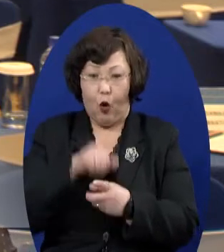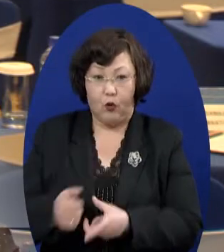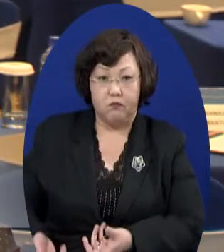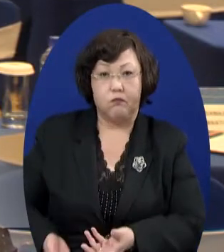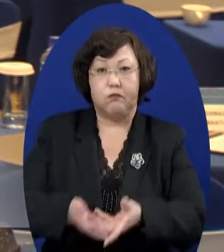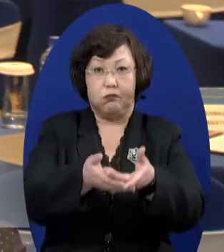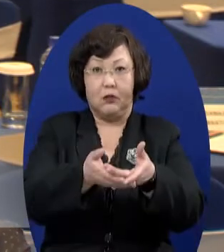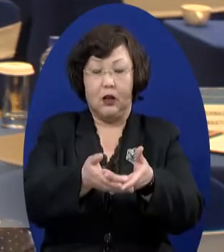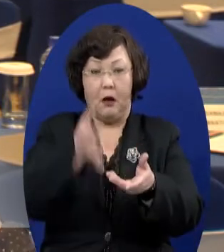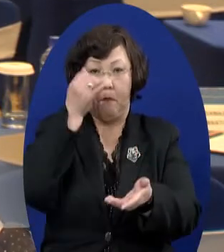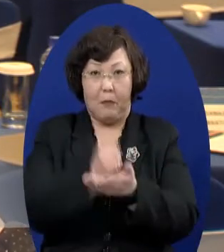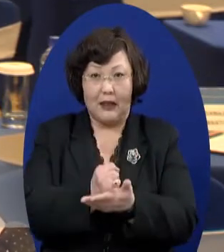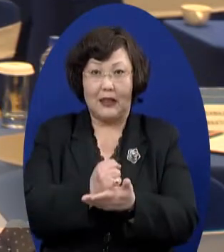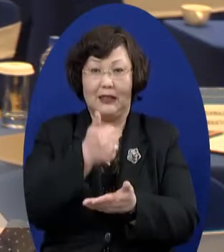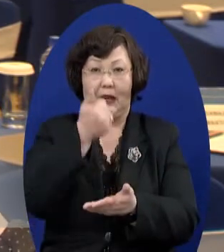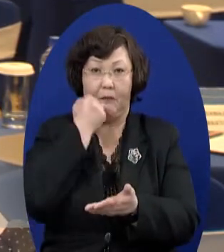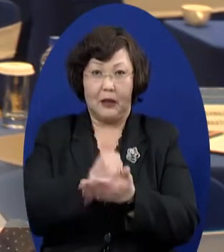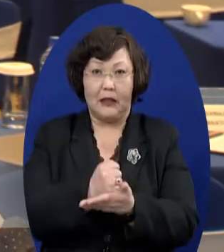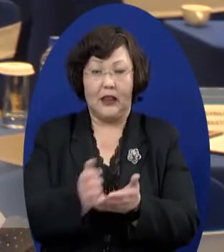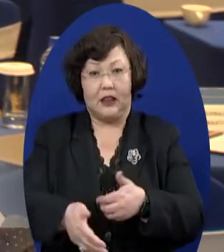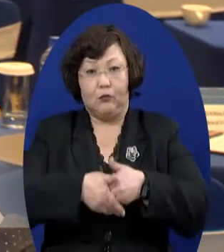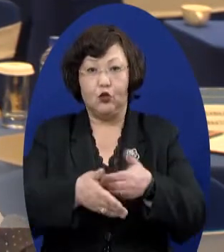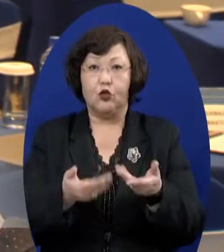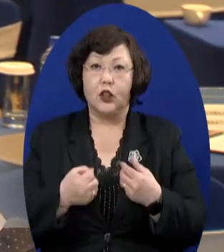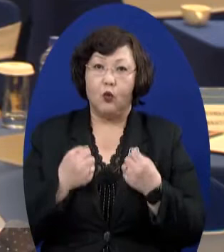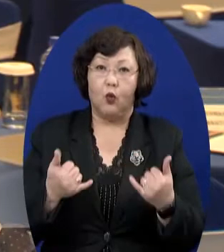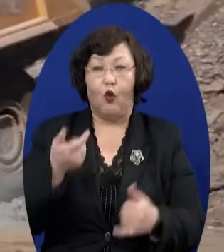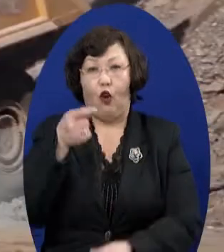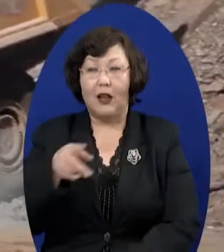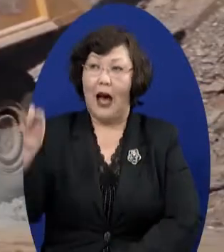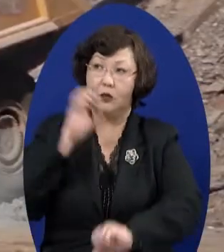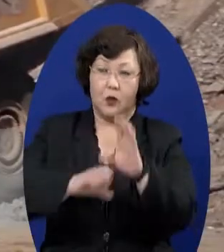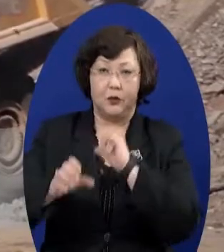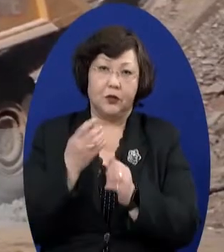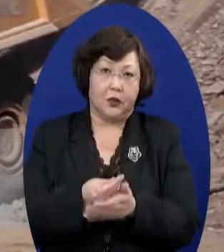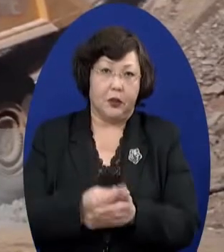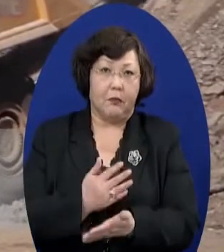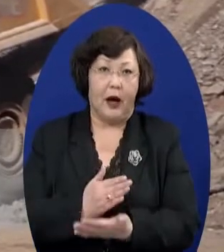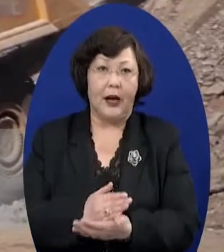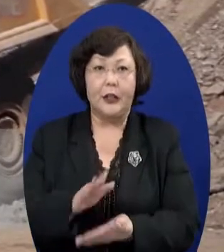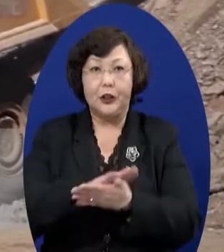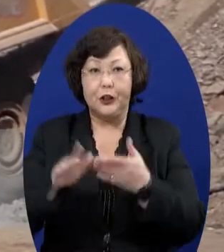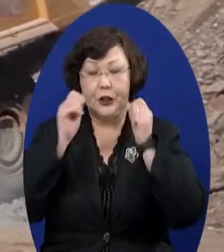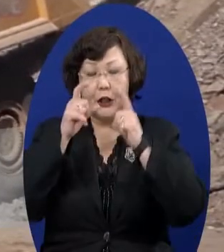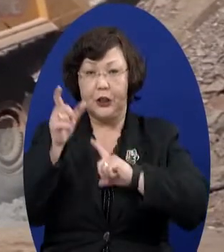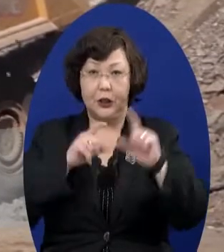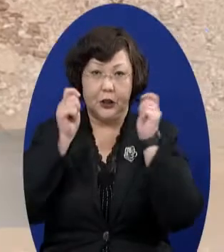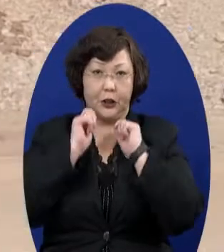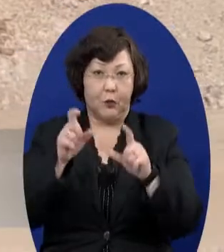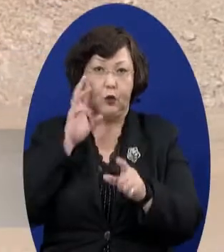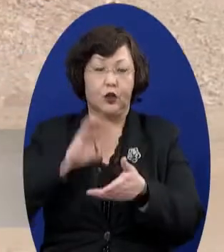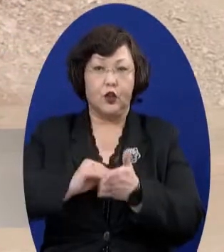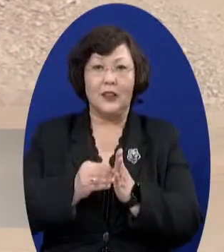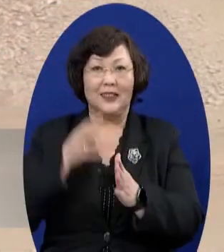ээ. Ямар одоо дэмжлэгийг өгөх вэ гэдэг талаас бол сонирхож байгаа асуул л да. Шин сэргэлтийн бодлогын хүрээнд хэрэгжүүлэх стратегийн 20